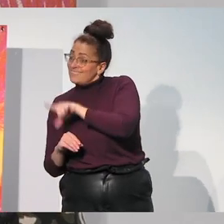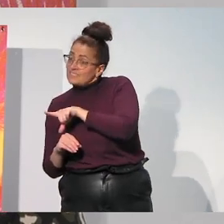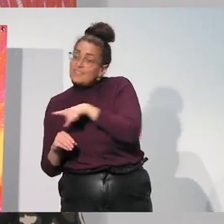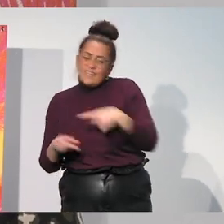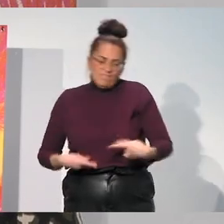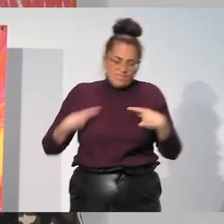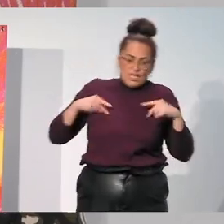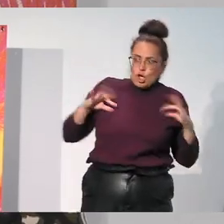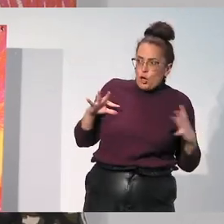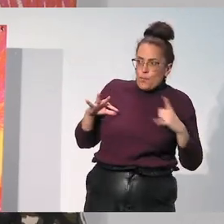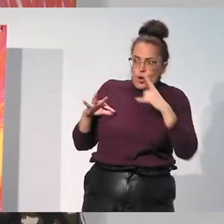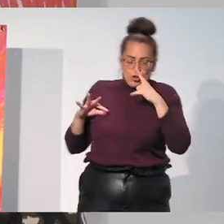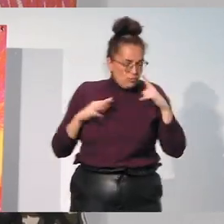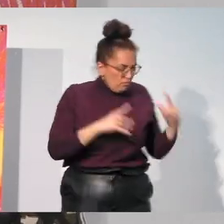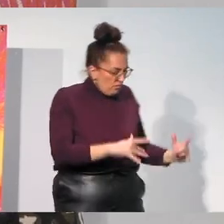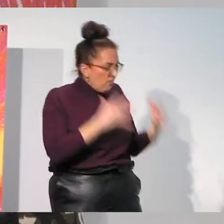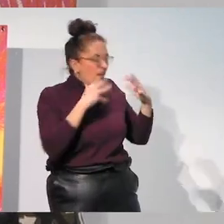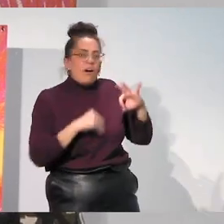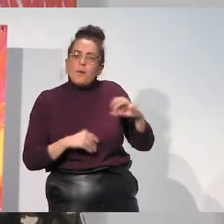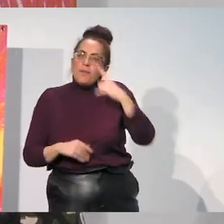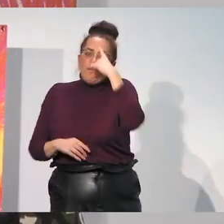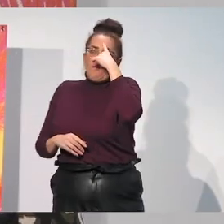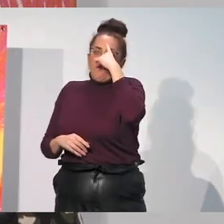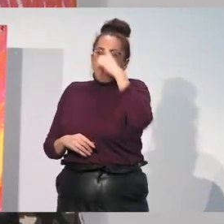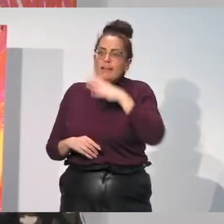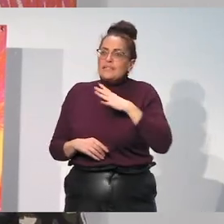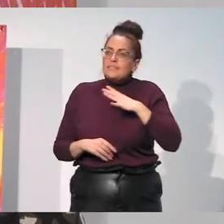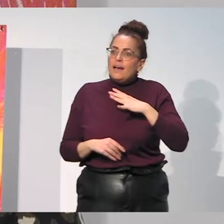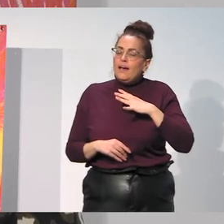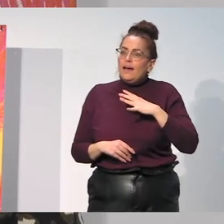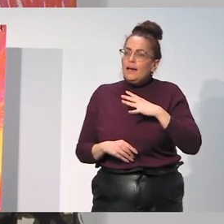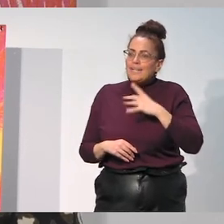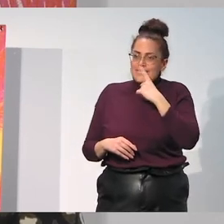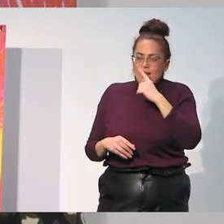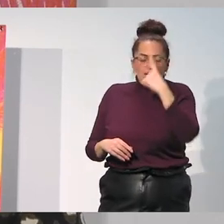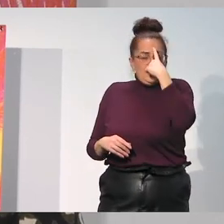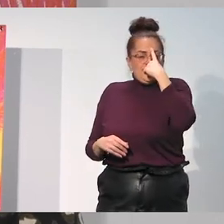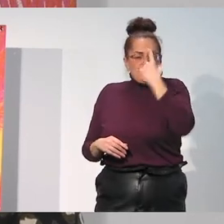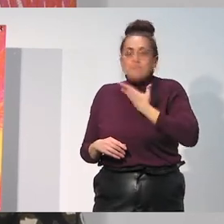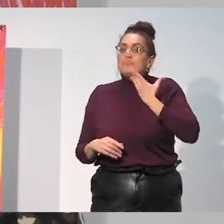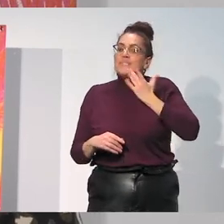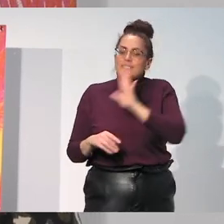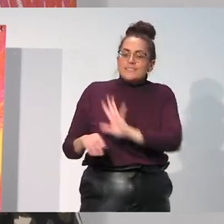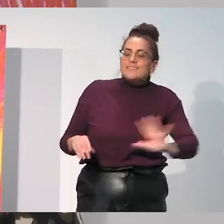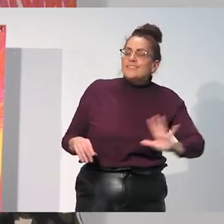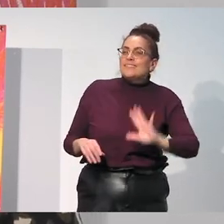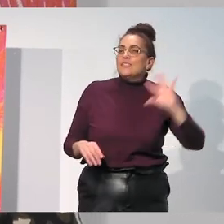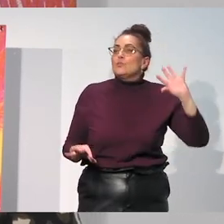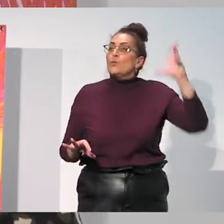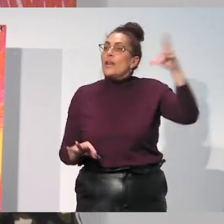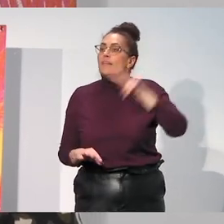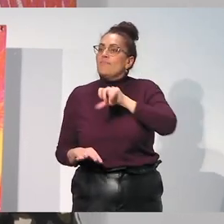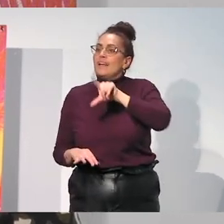dites... une phrase qui est très belle, il y a une pensée faite soleil qui n'est pas la même qu'ailleurs, c'est celle de Virgile, de Valérie et de